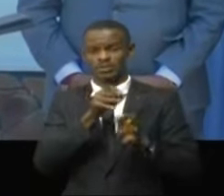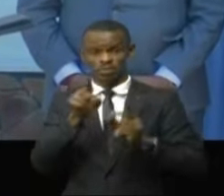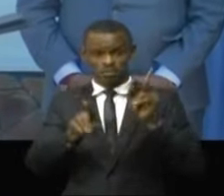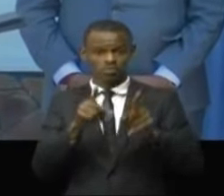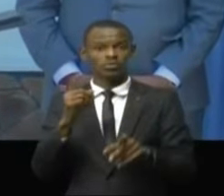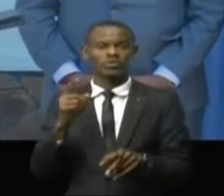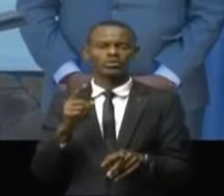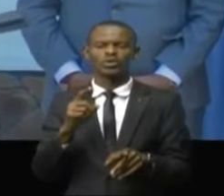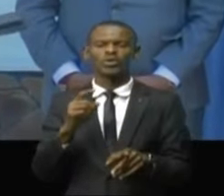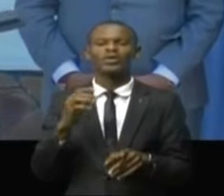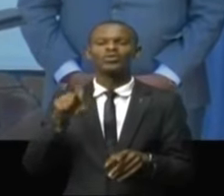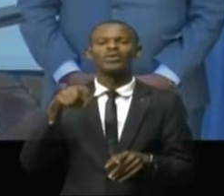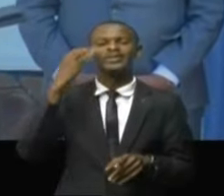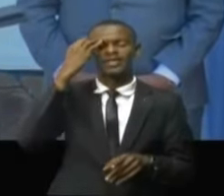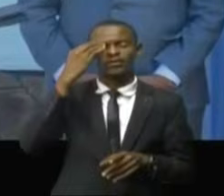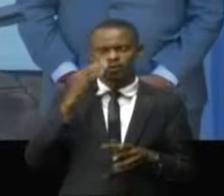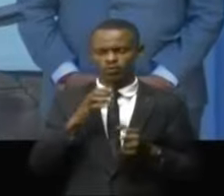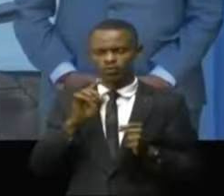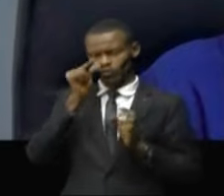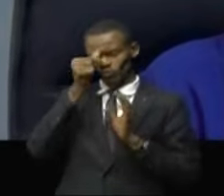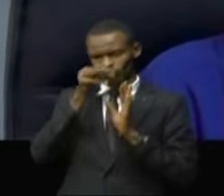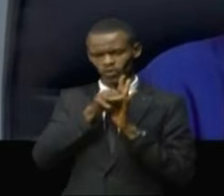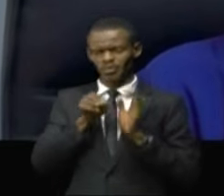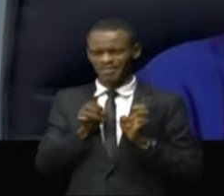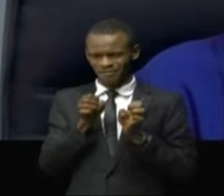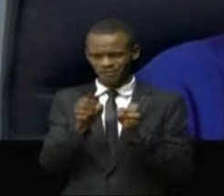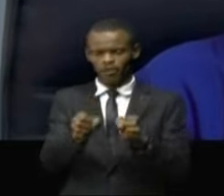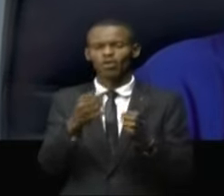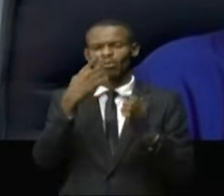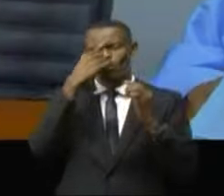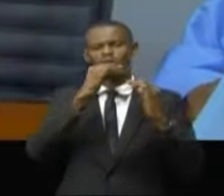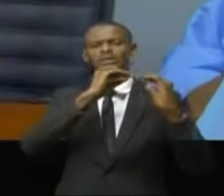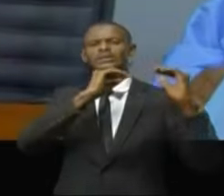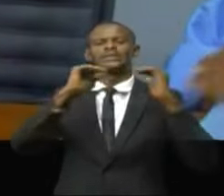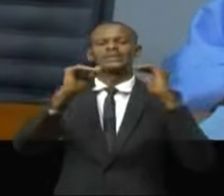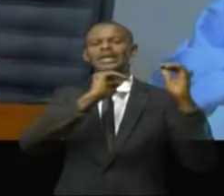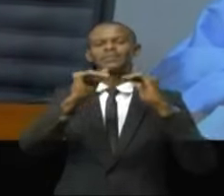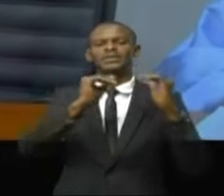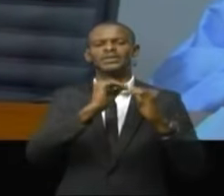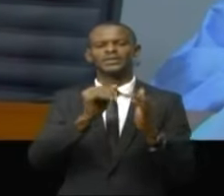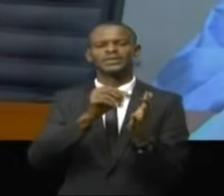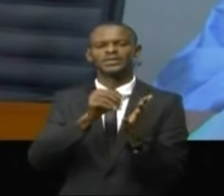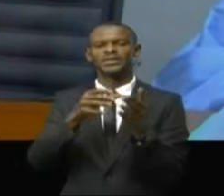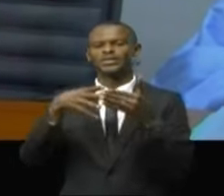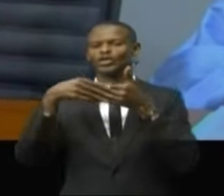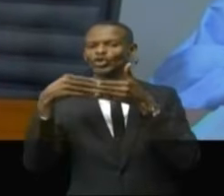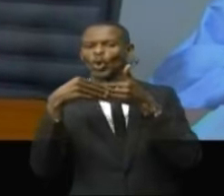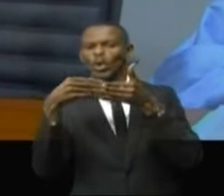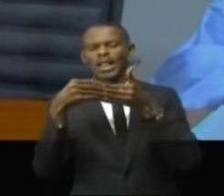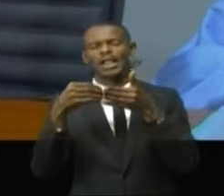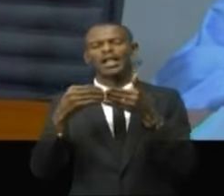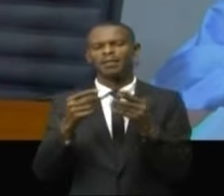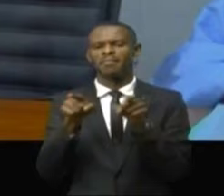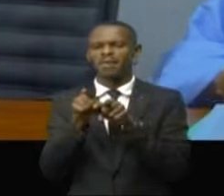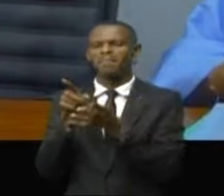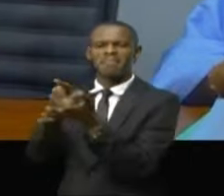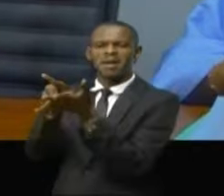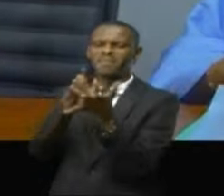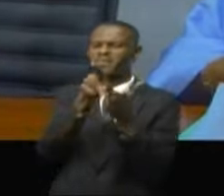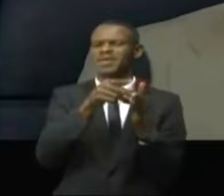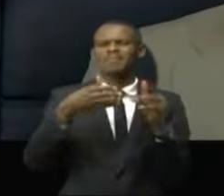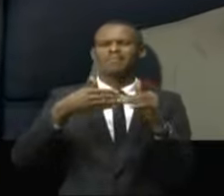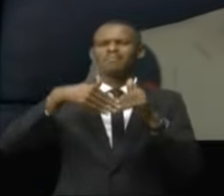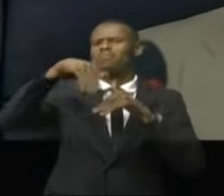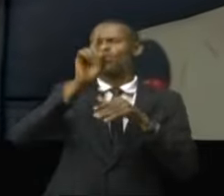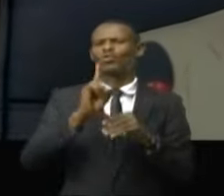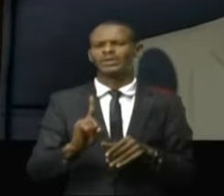adoptées pour la maîtrise de l'inflation dans notre pays. Il faut signaler que le comité des conjonctures économiques de ce mercredi, présidé par le